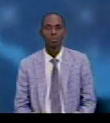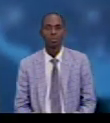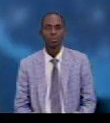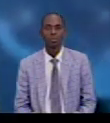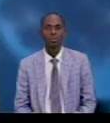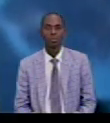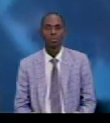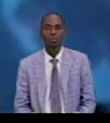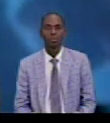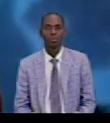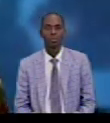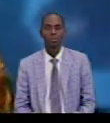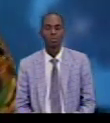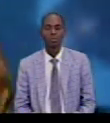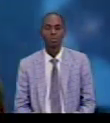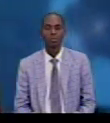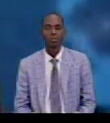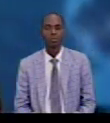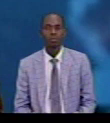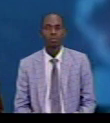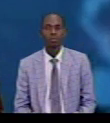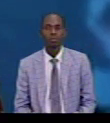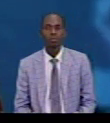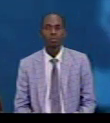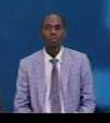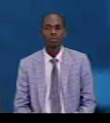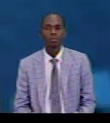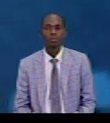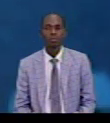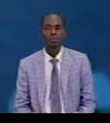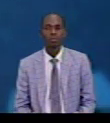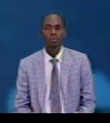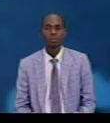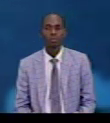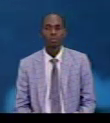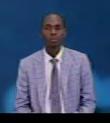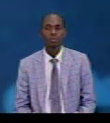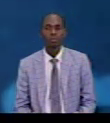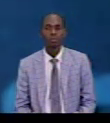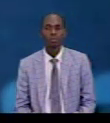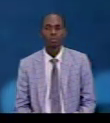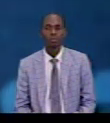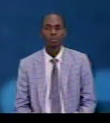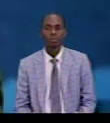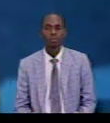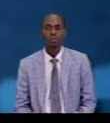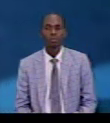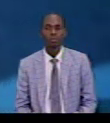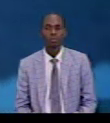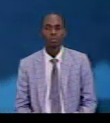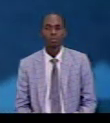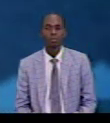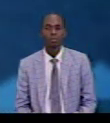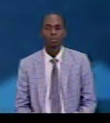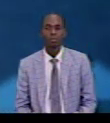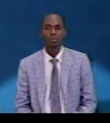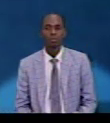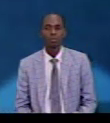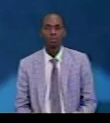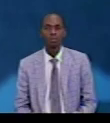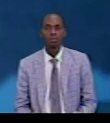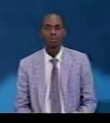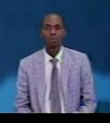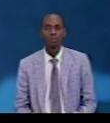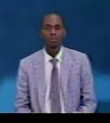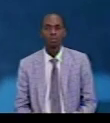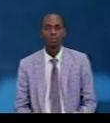craintif. Mais depuis vendredi jusqu'à dimanche, j'ai remarqué que tout cela est dégagé. Comme